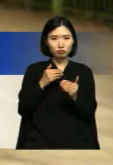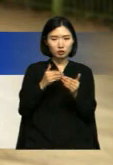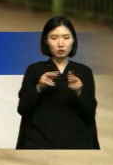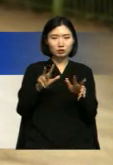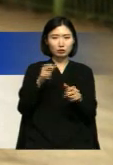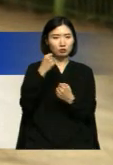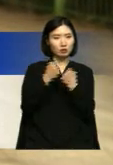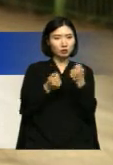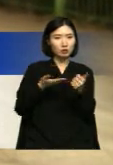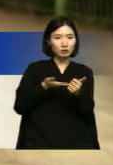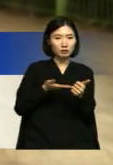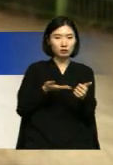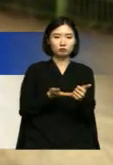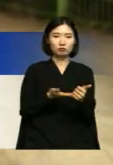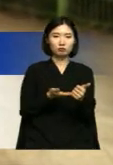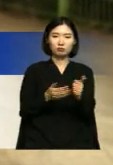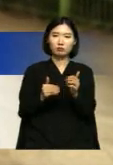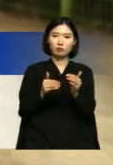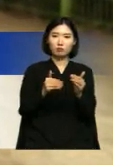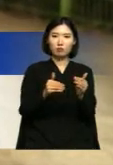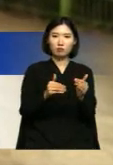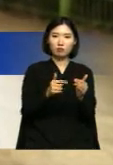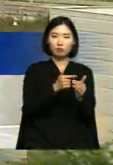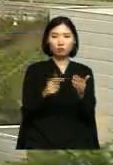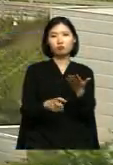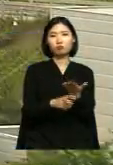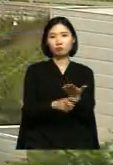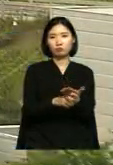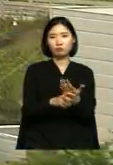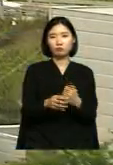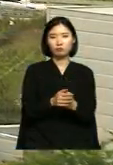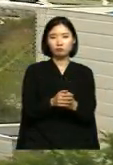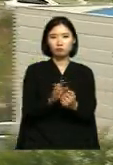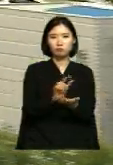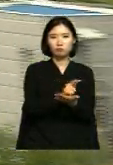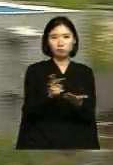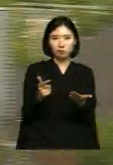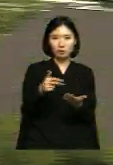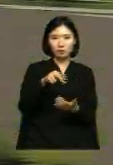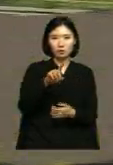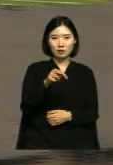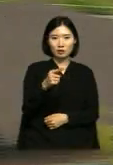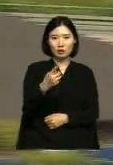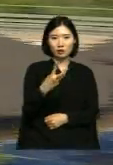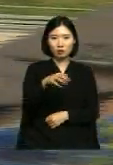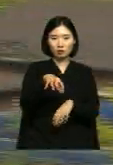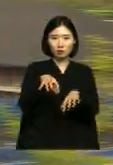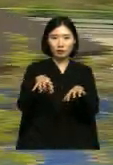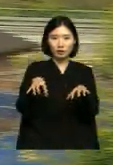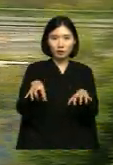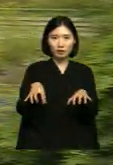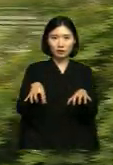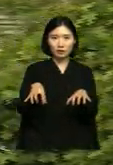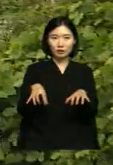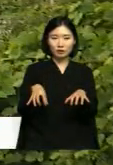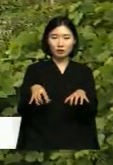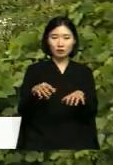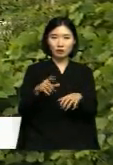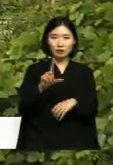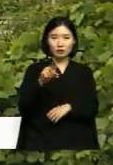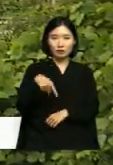와서 설득하려고 하는 절차상 완전히 불법입니다. 가평군은 장돌 마을에서 LPG 배관망 사업에